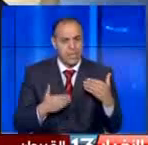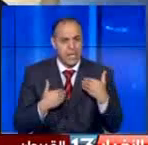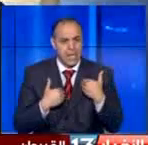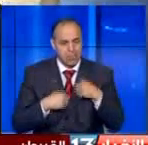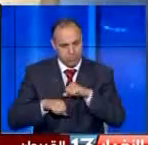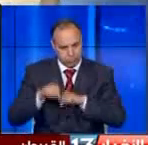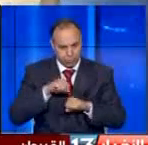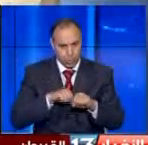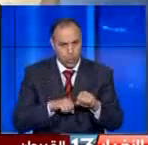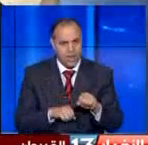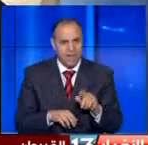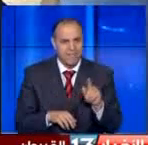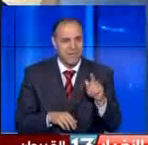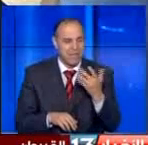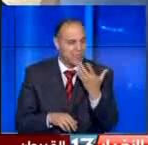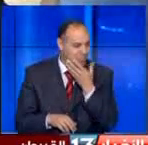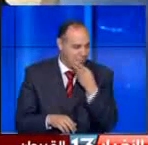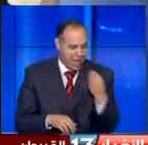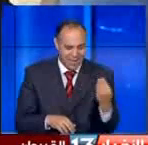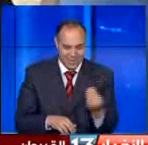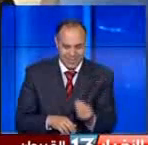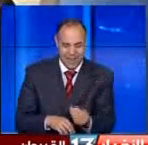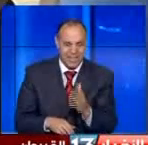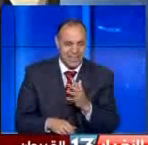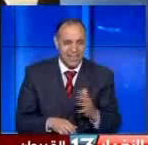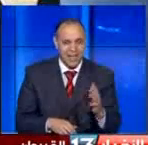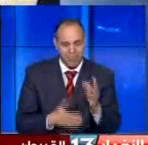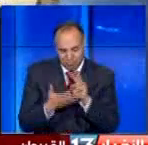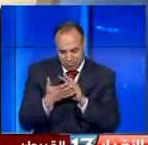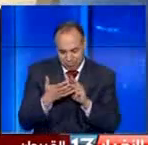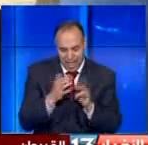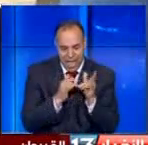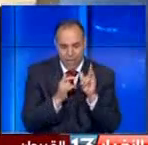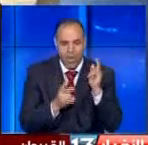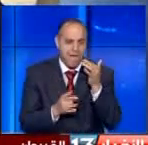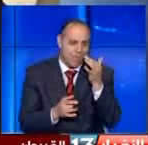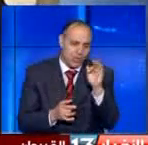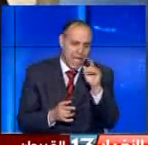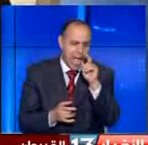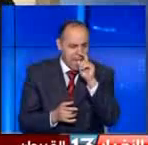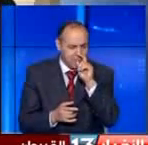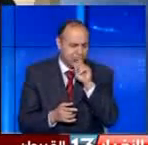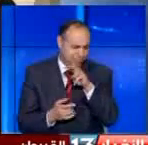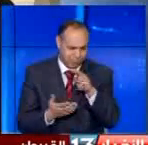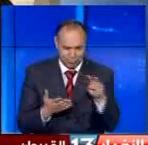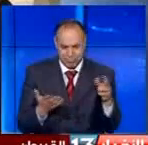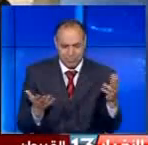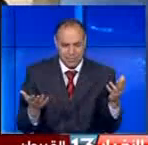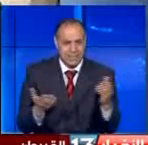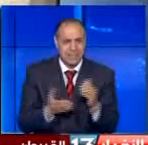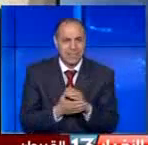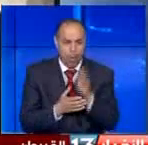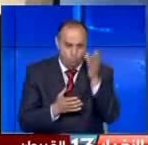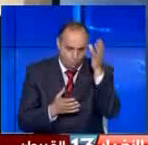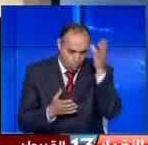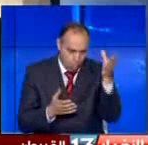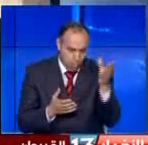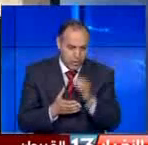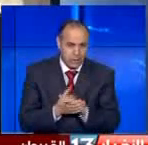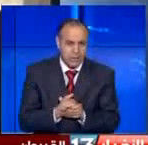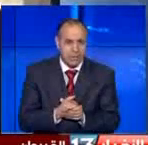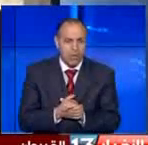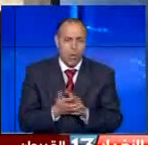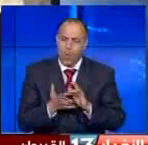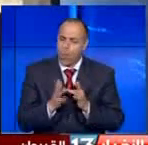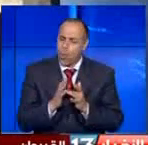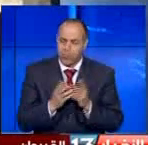قائمين ومطربين صغيرات ومحليهم، ويجيوا يقرأوا قصص فرنسية عربية في العلوم في